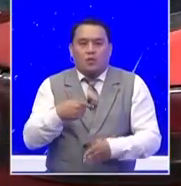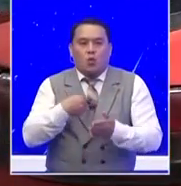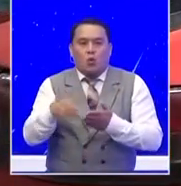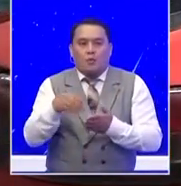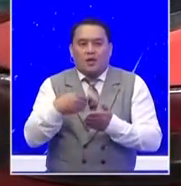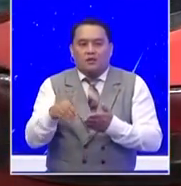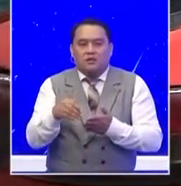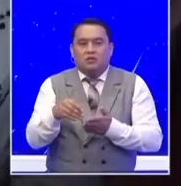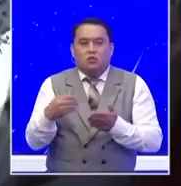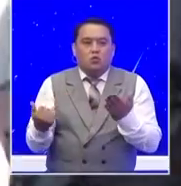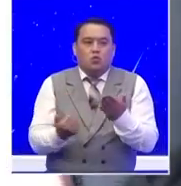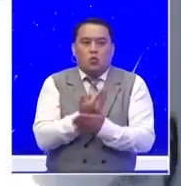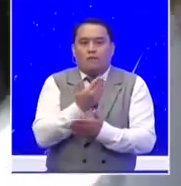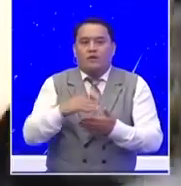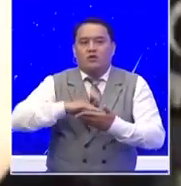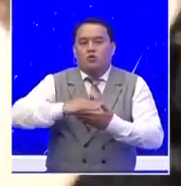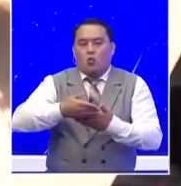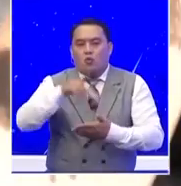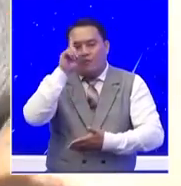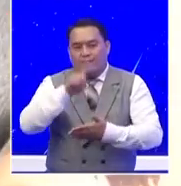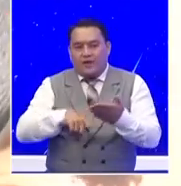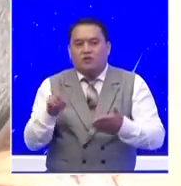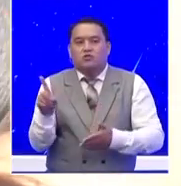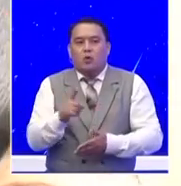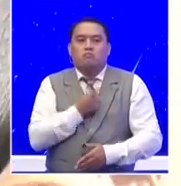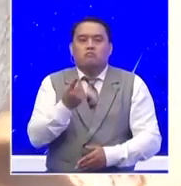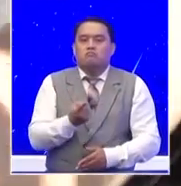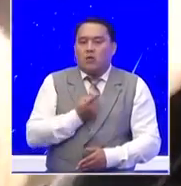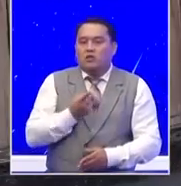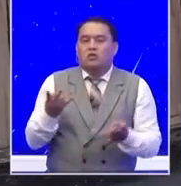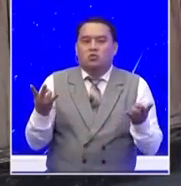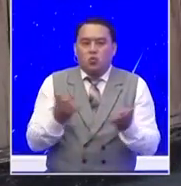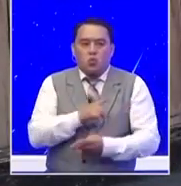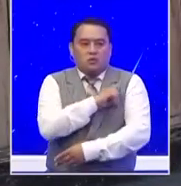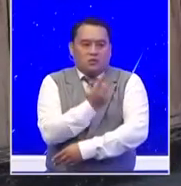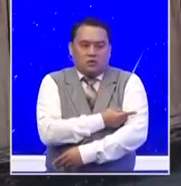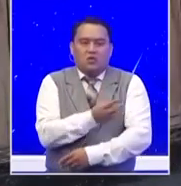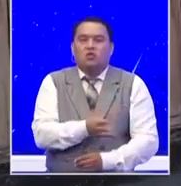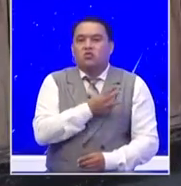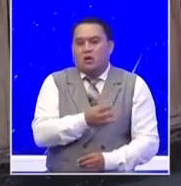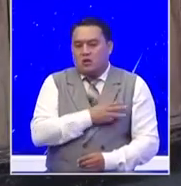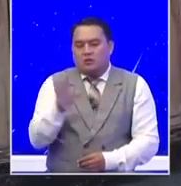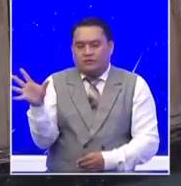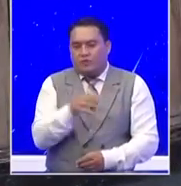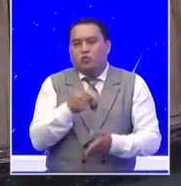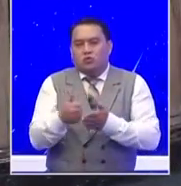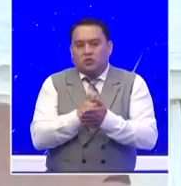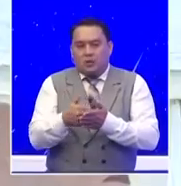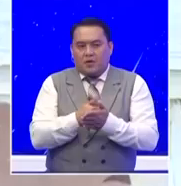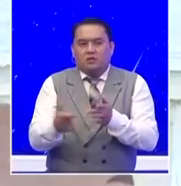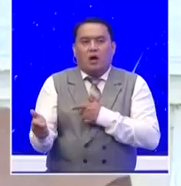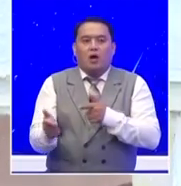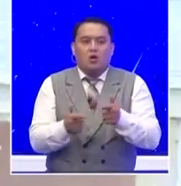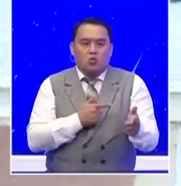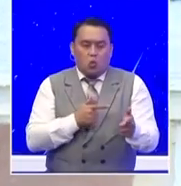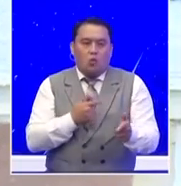своим школьницам новый ноутбук. Девушка уверена, что дело мастера боится. И если сильно захотеть, можно всего добиться. И заготовки, кстати,